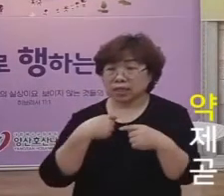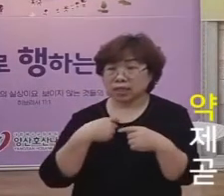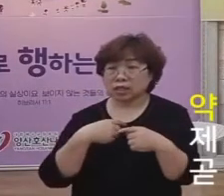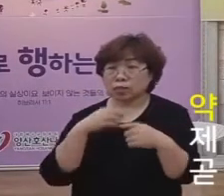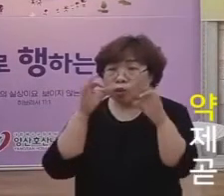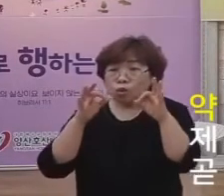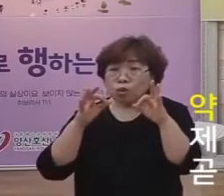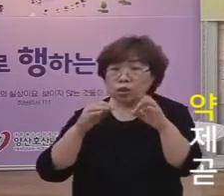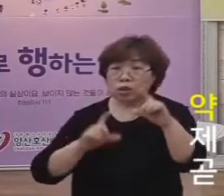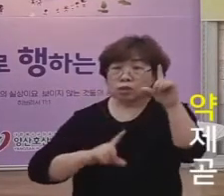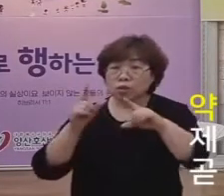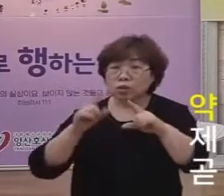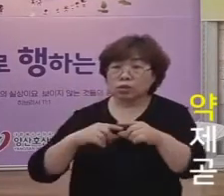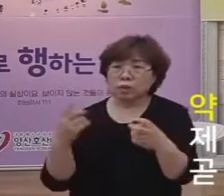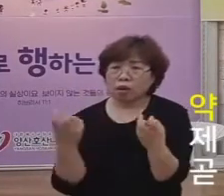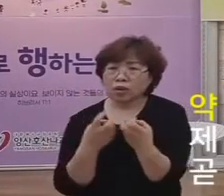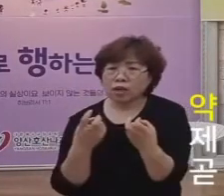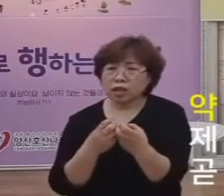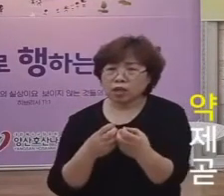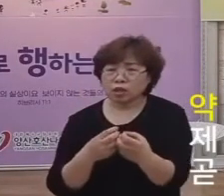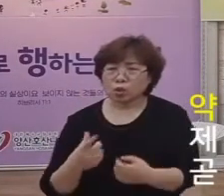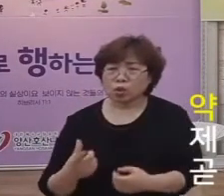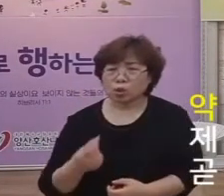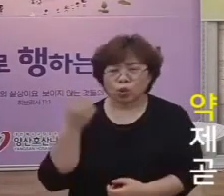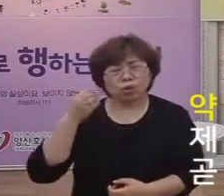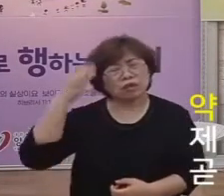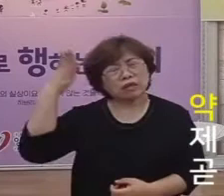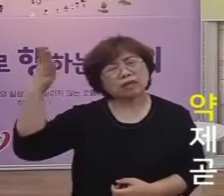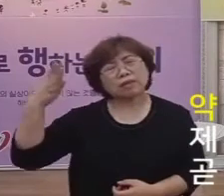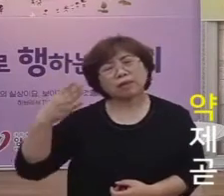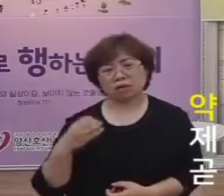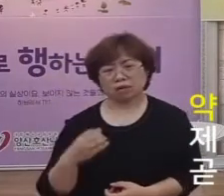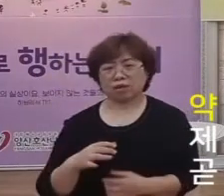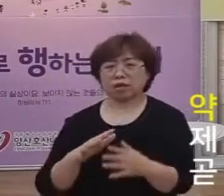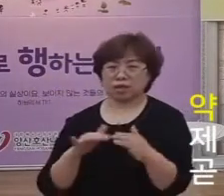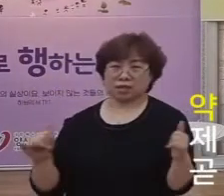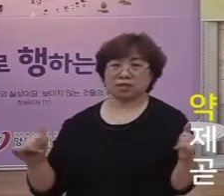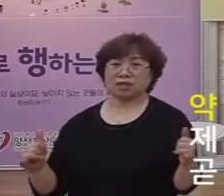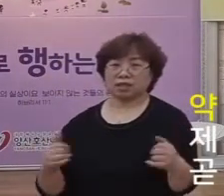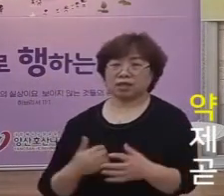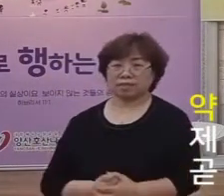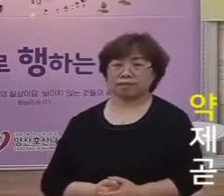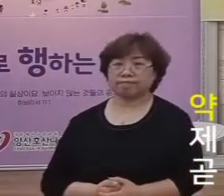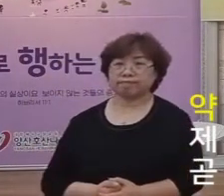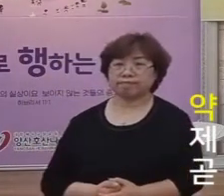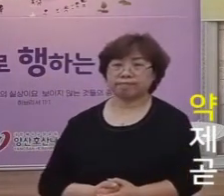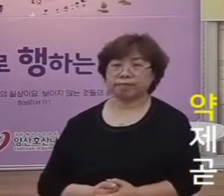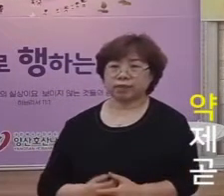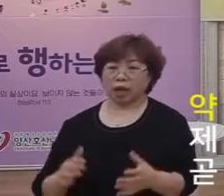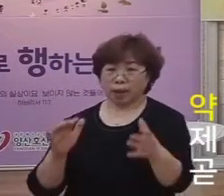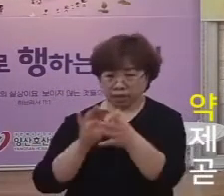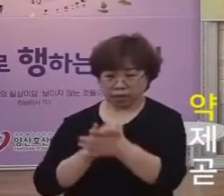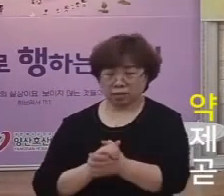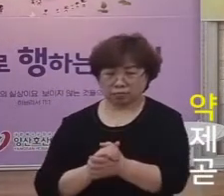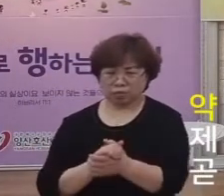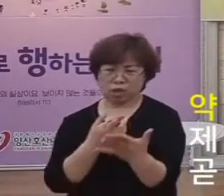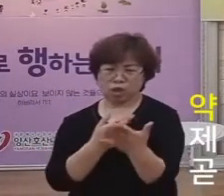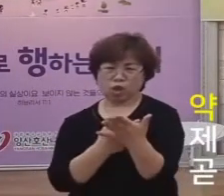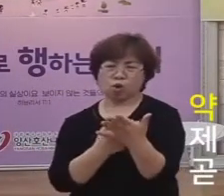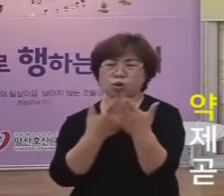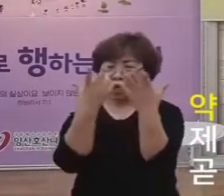제 자신을 보고 가서 그 모습이 어떠했는지를 곧 잊어버리거니와. 아멘. 이게 거울